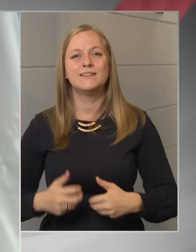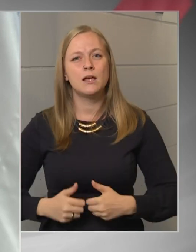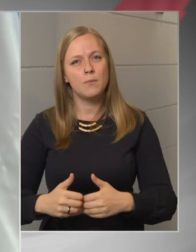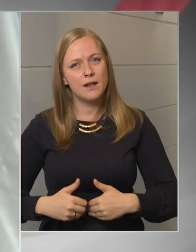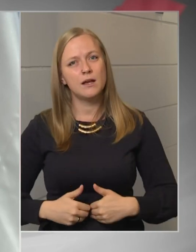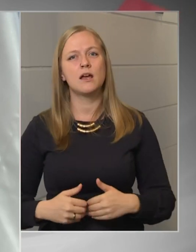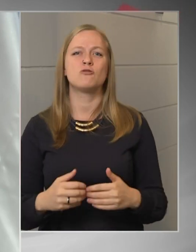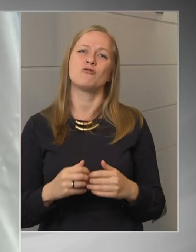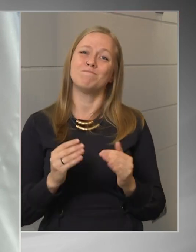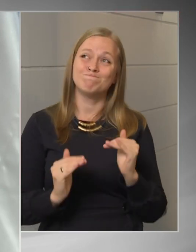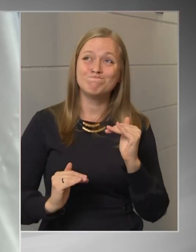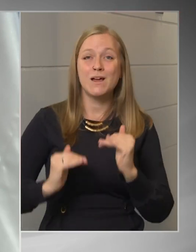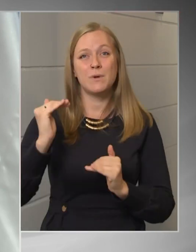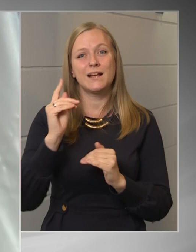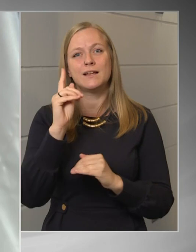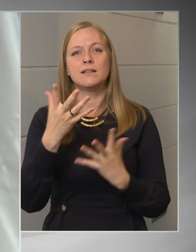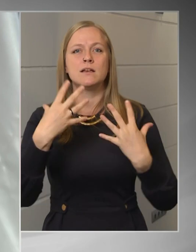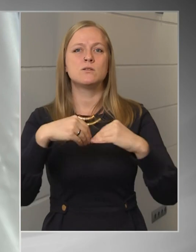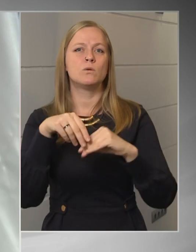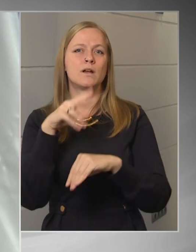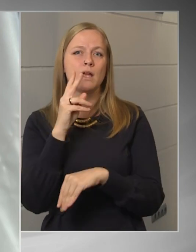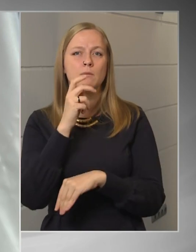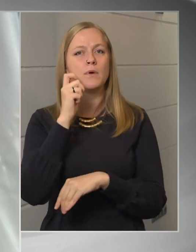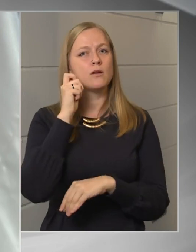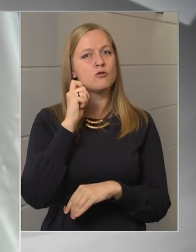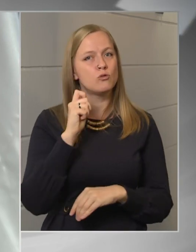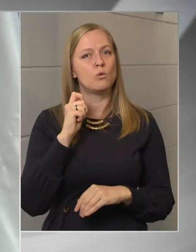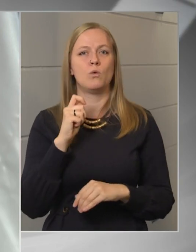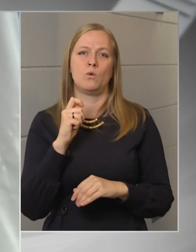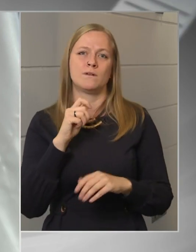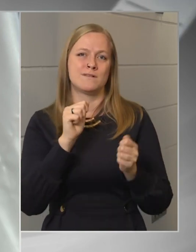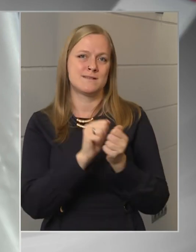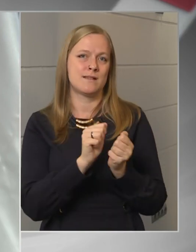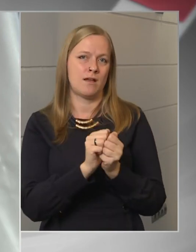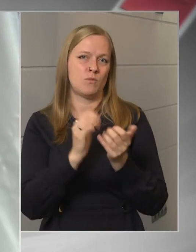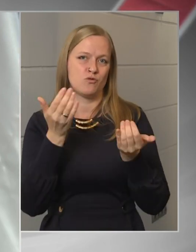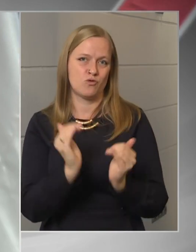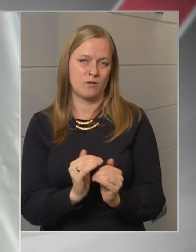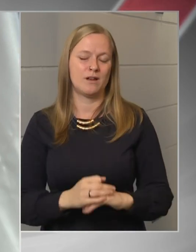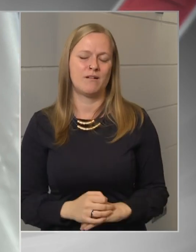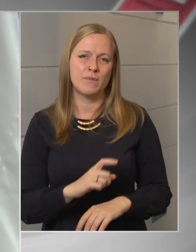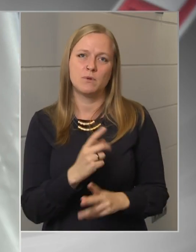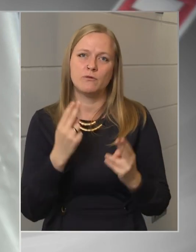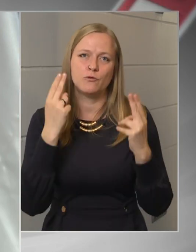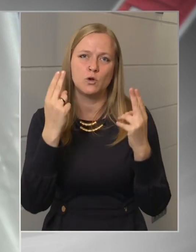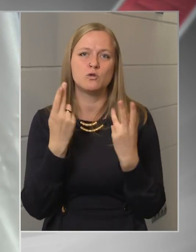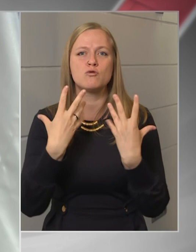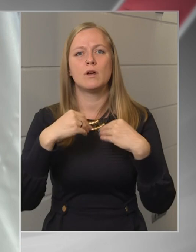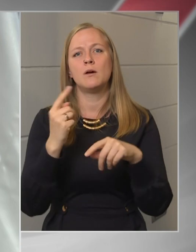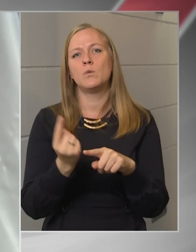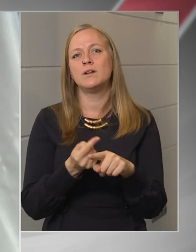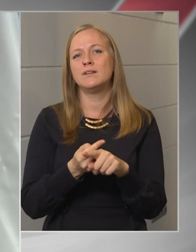szintje ugyan emelkedik, de a szüdőképeskorú nők száma csökken, ezért is nagyon fontos, hogy a családpolitika